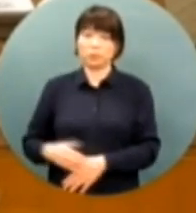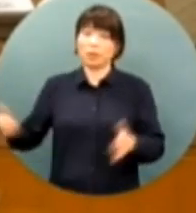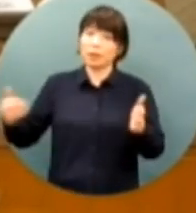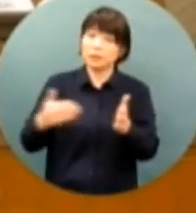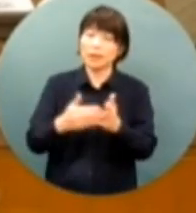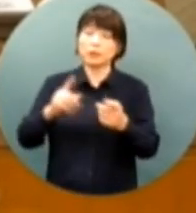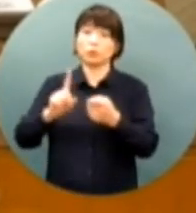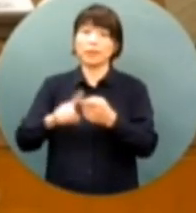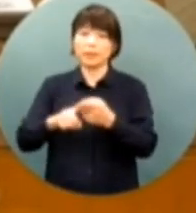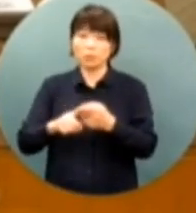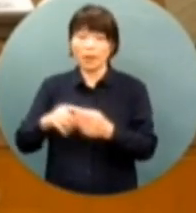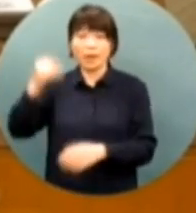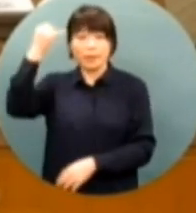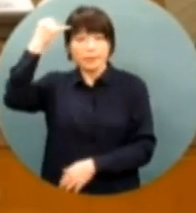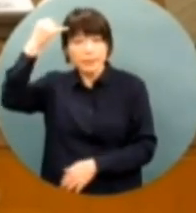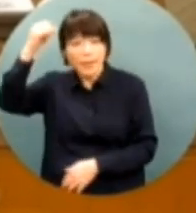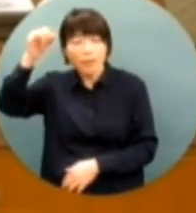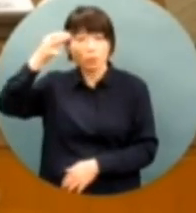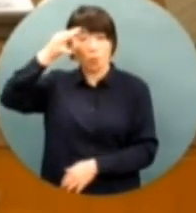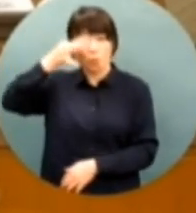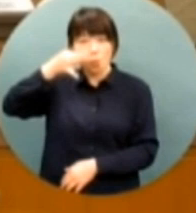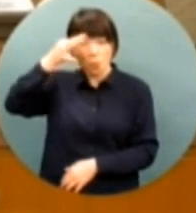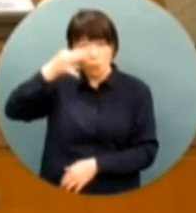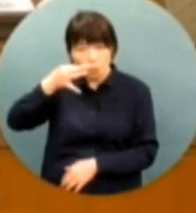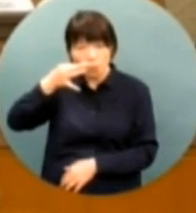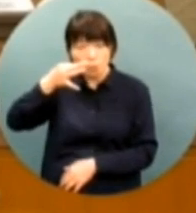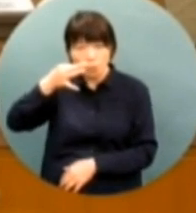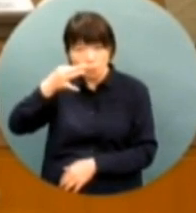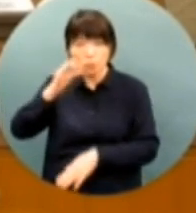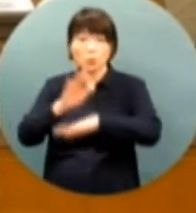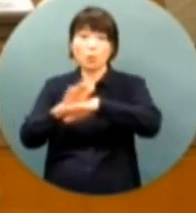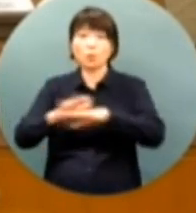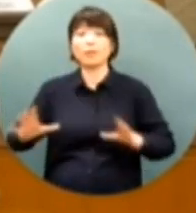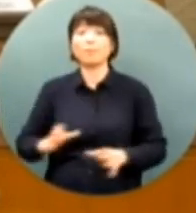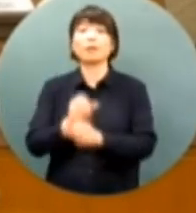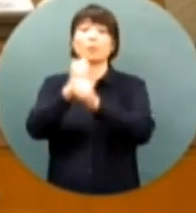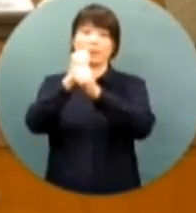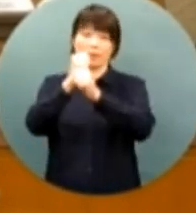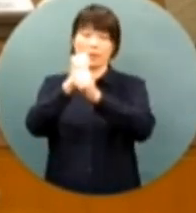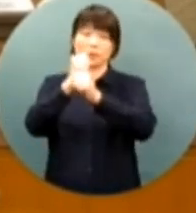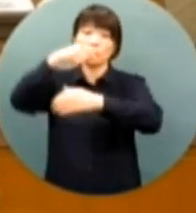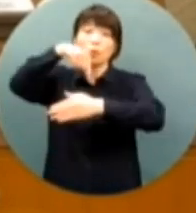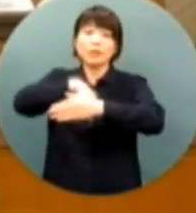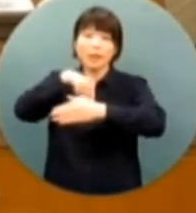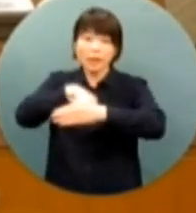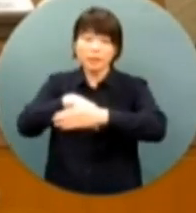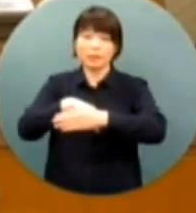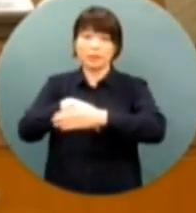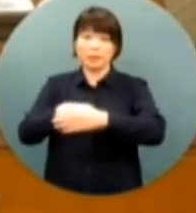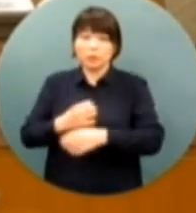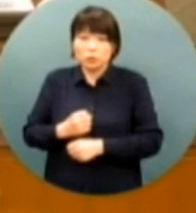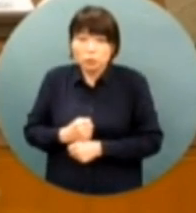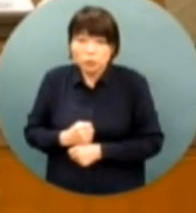には意見の公表という形でまとまったようでございますが、その中にですね、注意して読